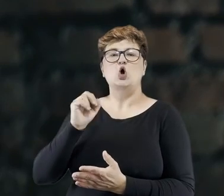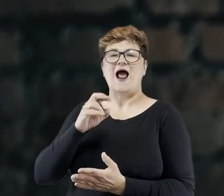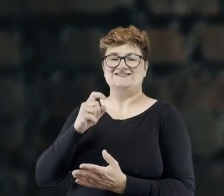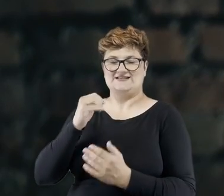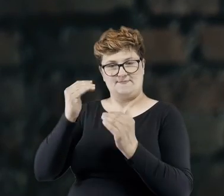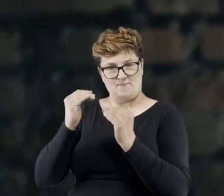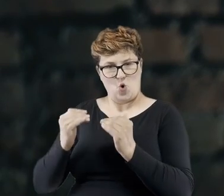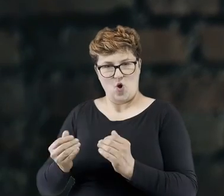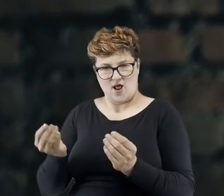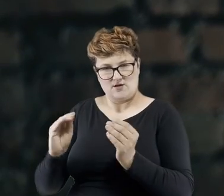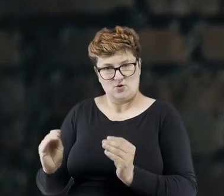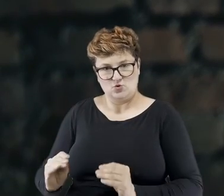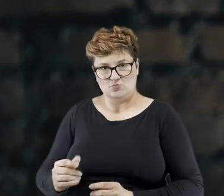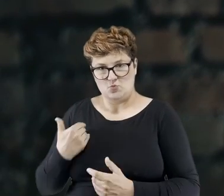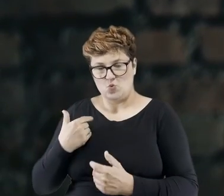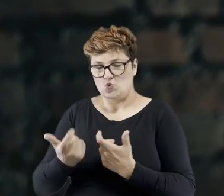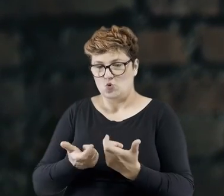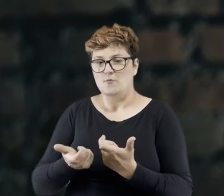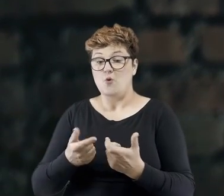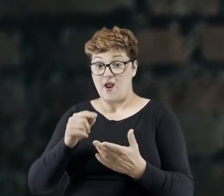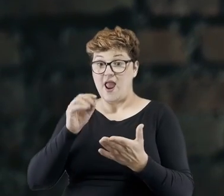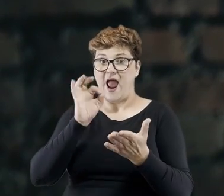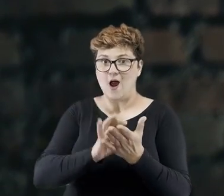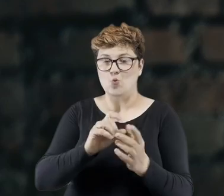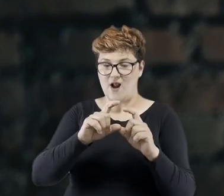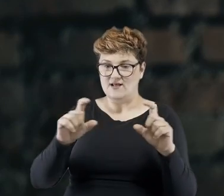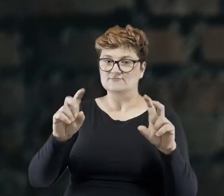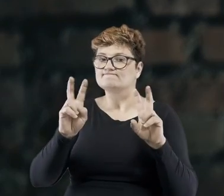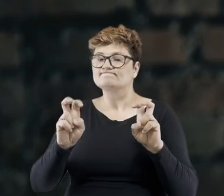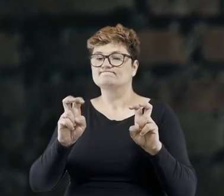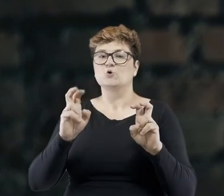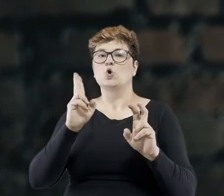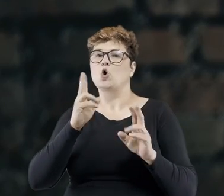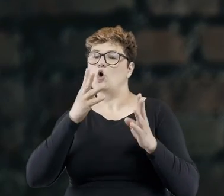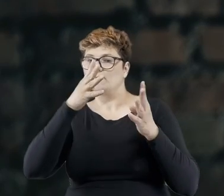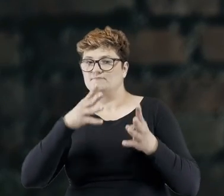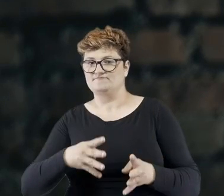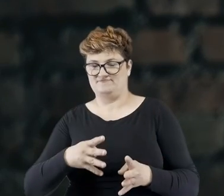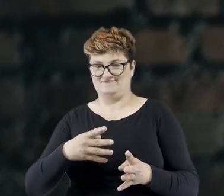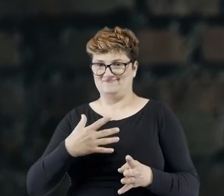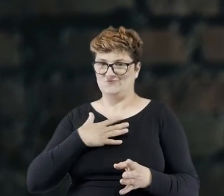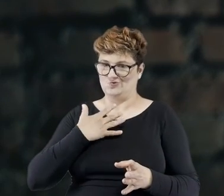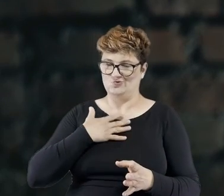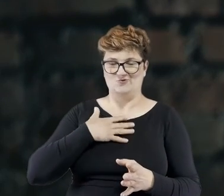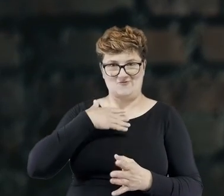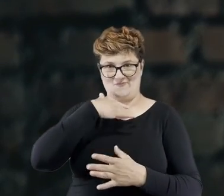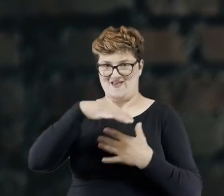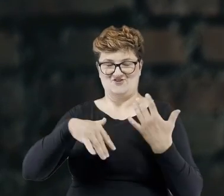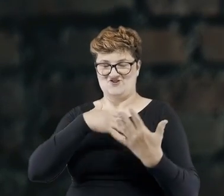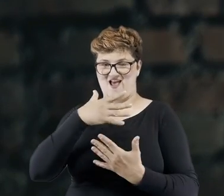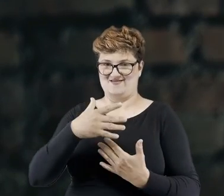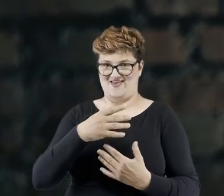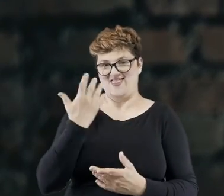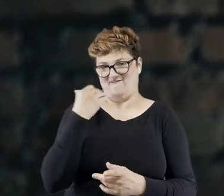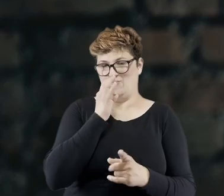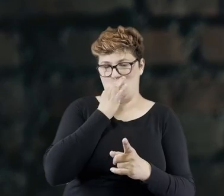ułożył Rogalski i w pewnym momencie pojawia się tam, i to były bardzo takie mieszane uczucia, które on